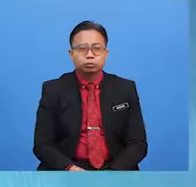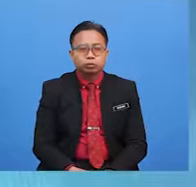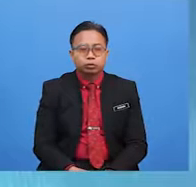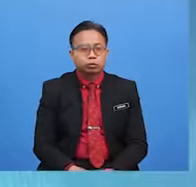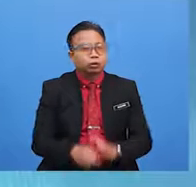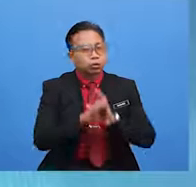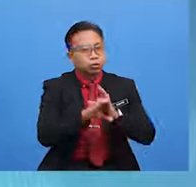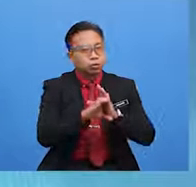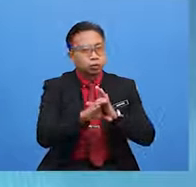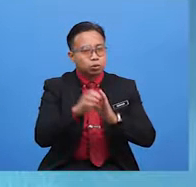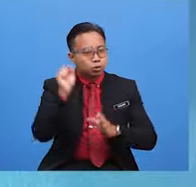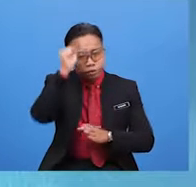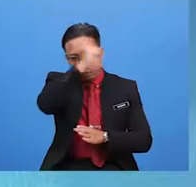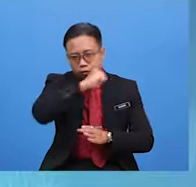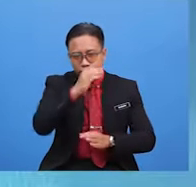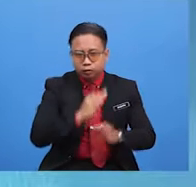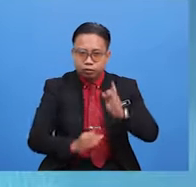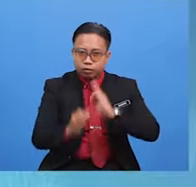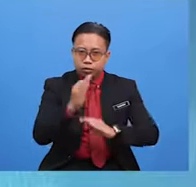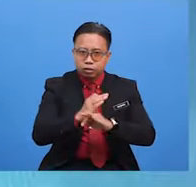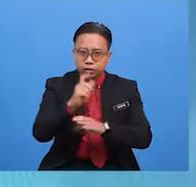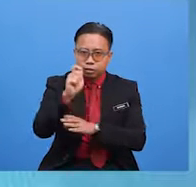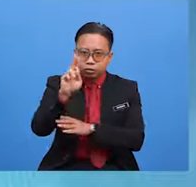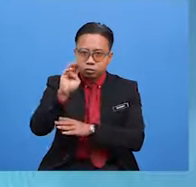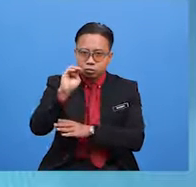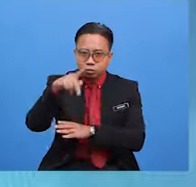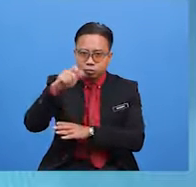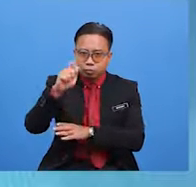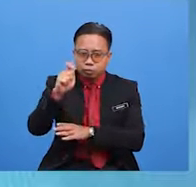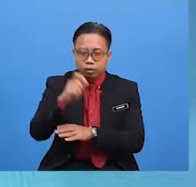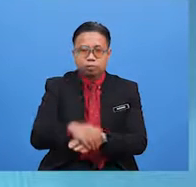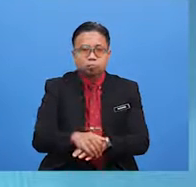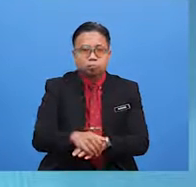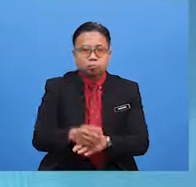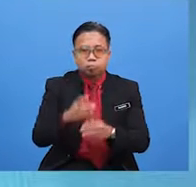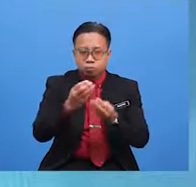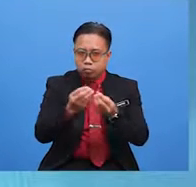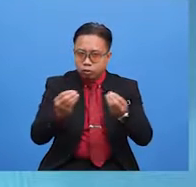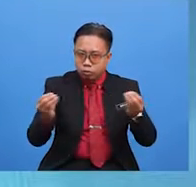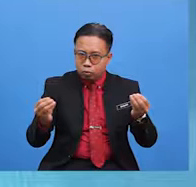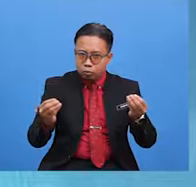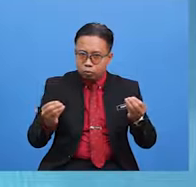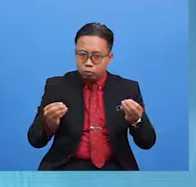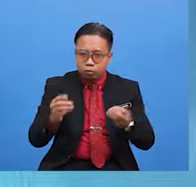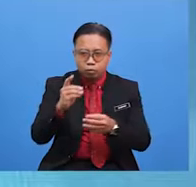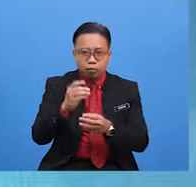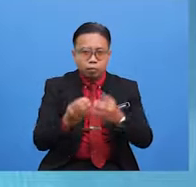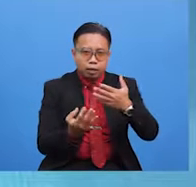Contoh sifat fizik ialah ketumpatan, tekak lebur, tekak didih,